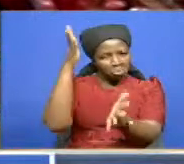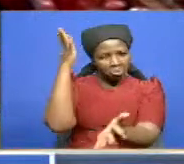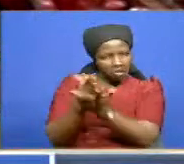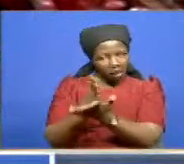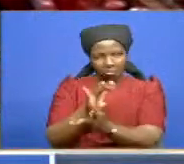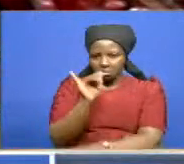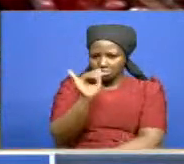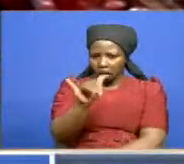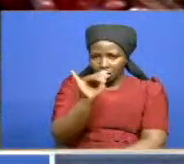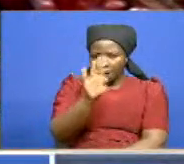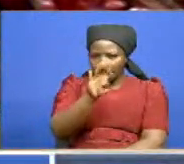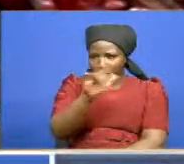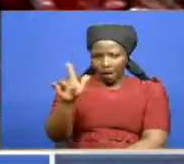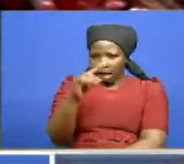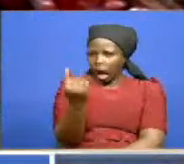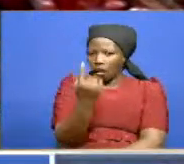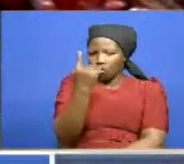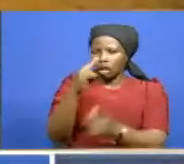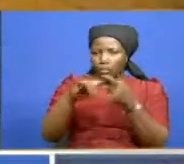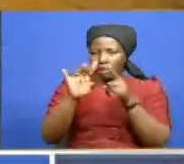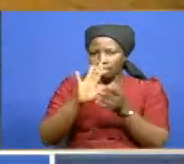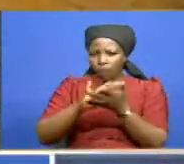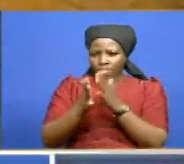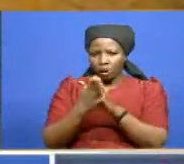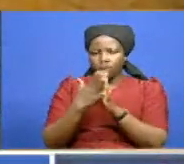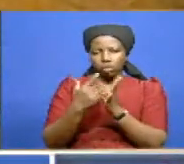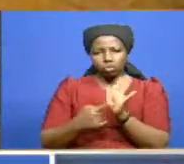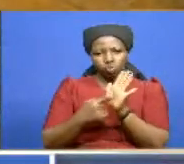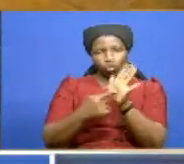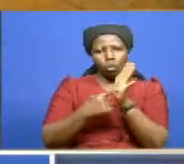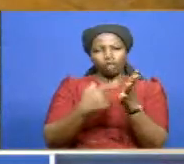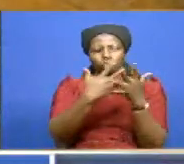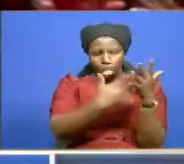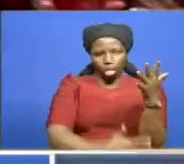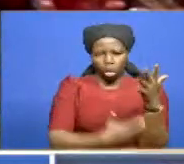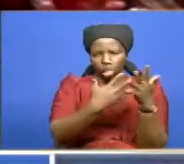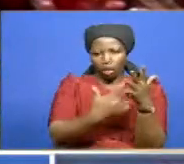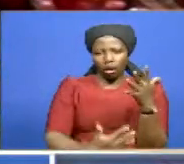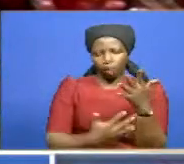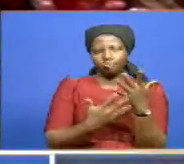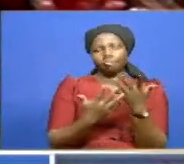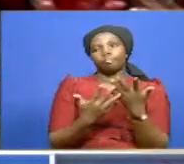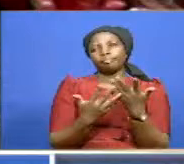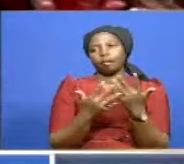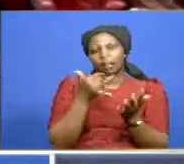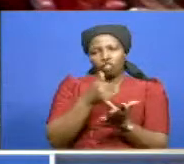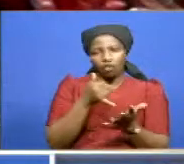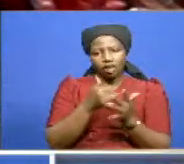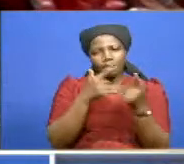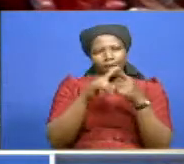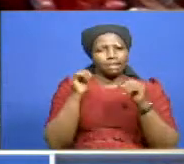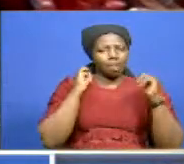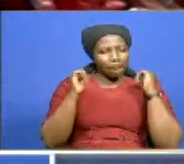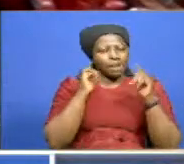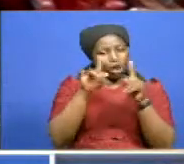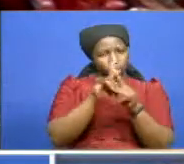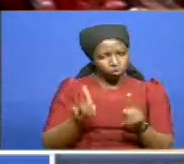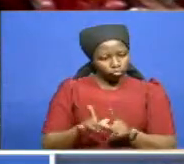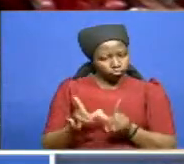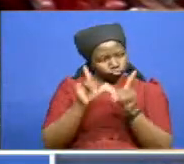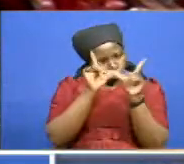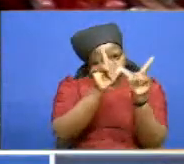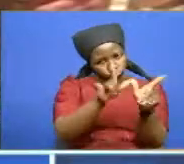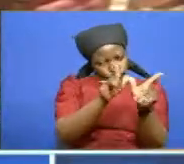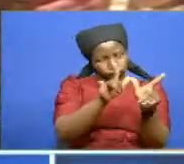pekee bila kuwasilisha nakala ya mswada husika, ilhali bunge la kaunti ya Nyamira liliwasilisha cheti cha